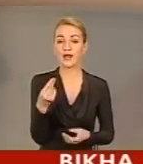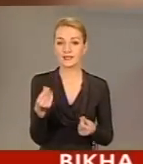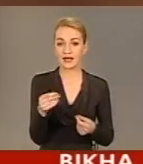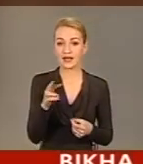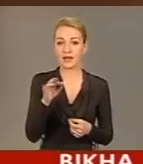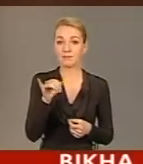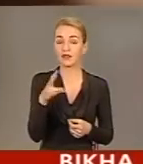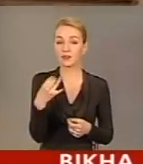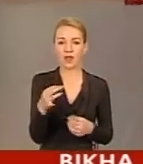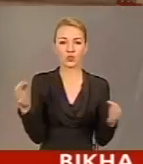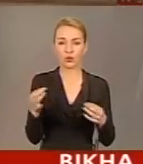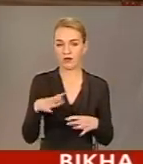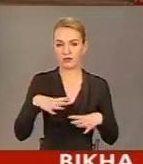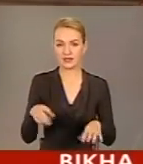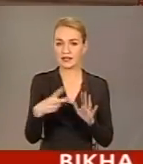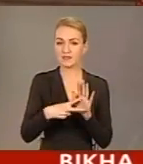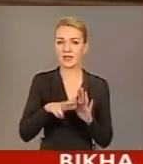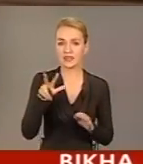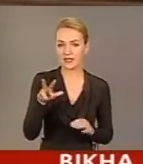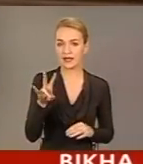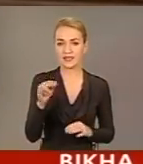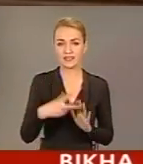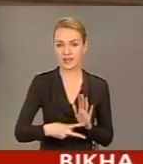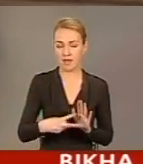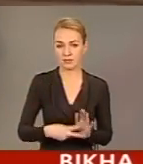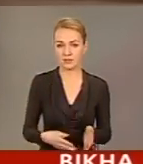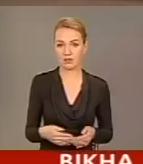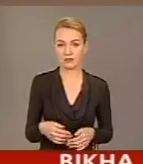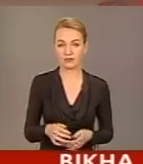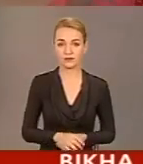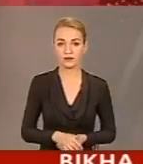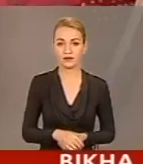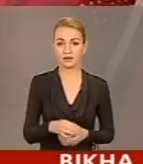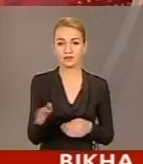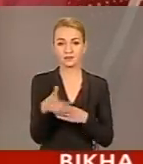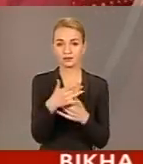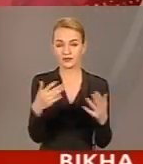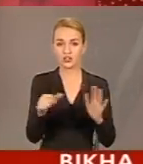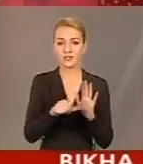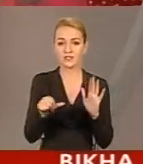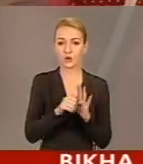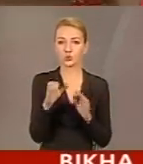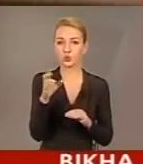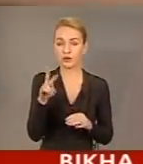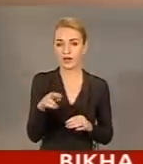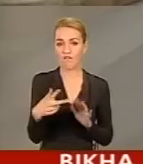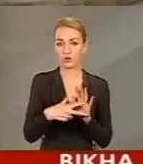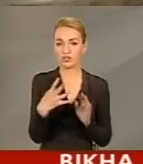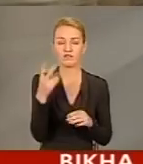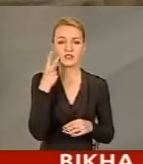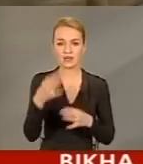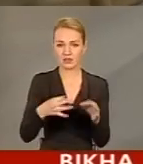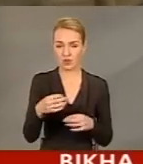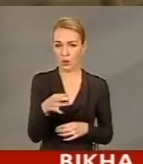теж ніколи не стоїв. Ні 73 гривні, ні 70. Ні на татені, ні 60, ні скумбрія 84, це до копійки.